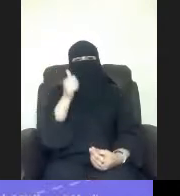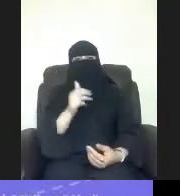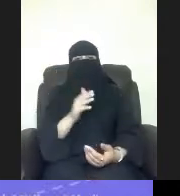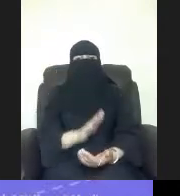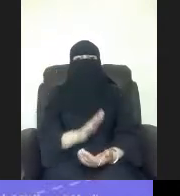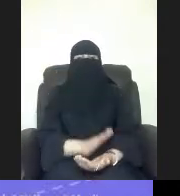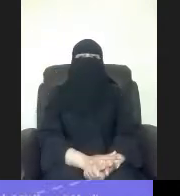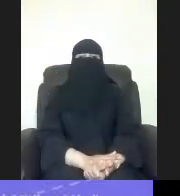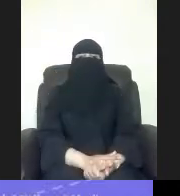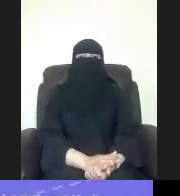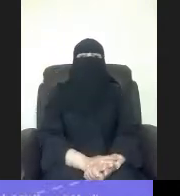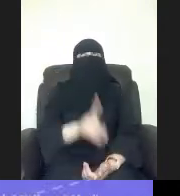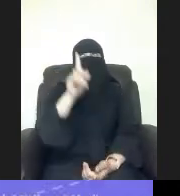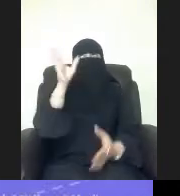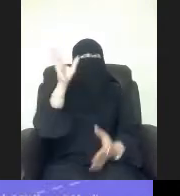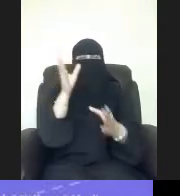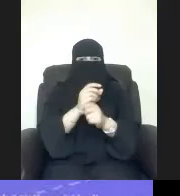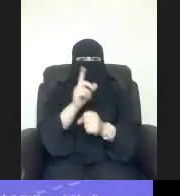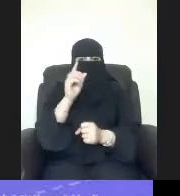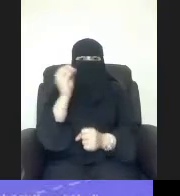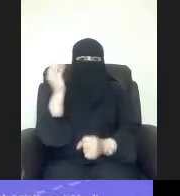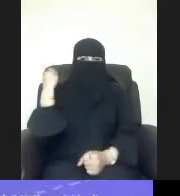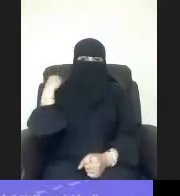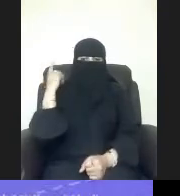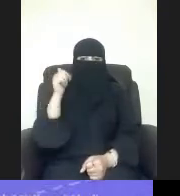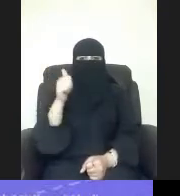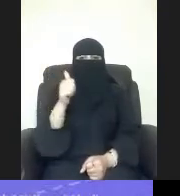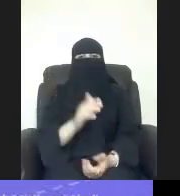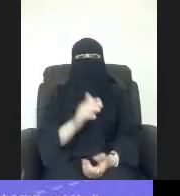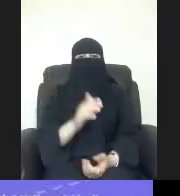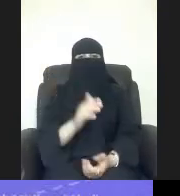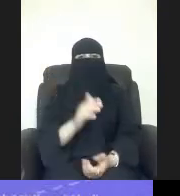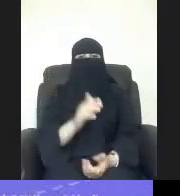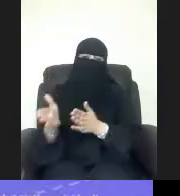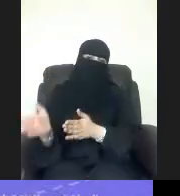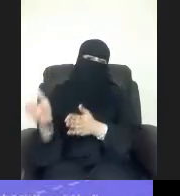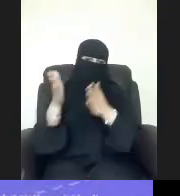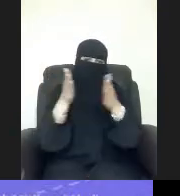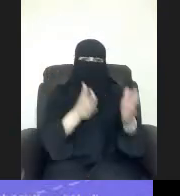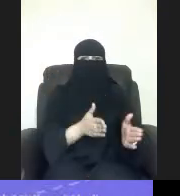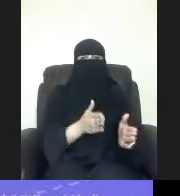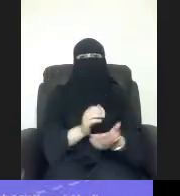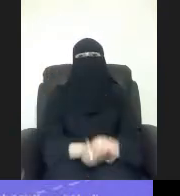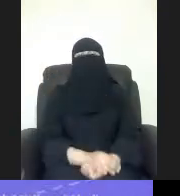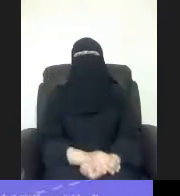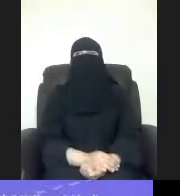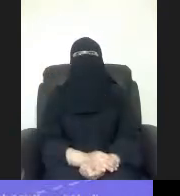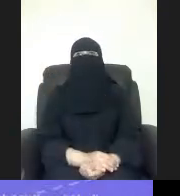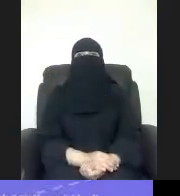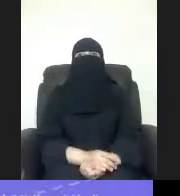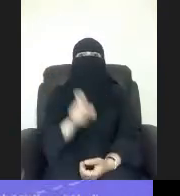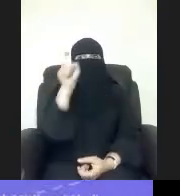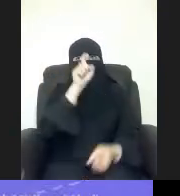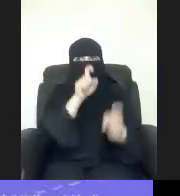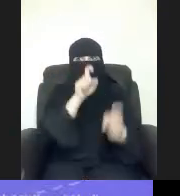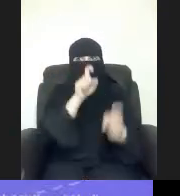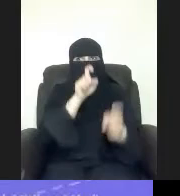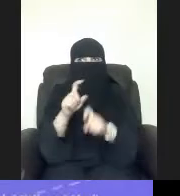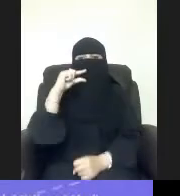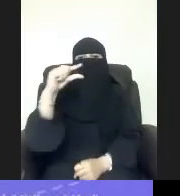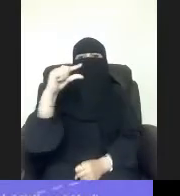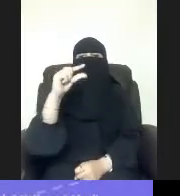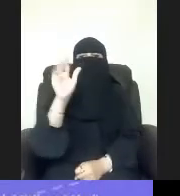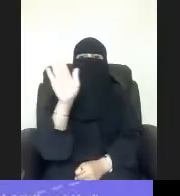الله يعطيك العافية دكتور. الله يعافيك. الأستاذ هنا السؤال هنا للدكتور سمير النجدي، كيف نستطيع رفع